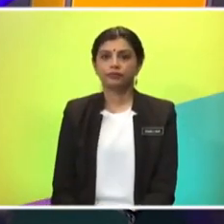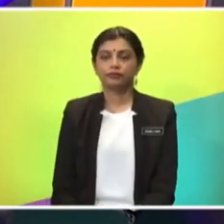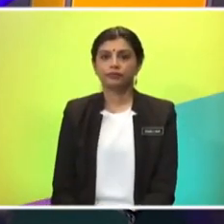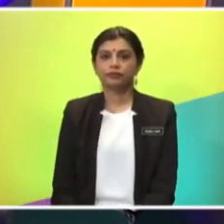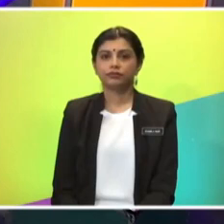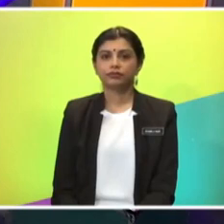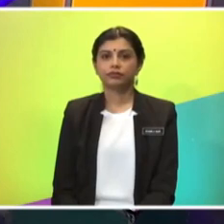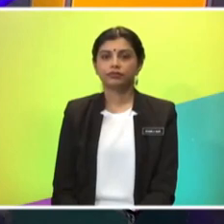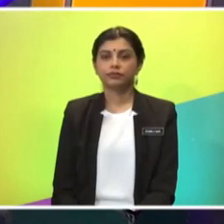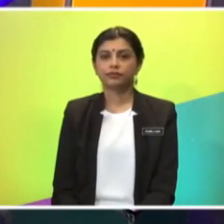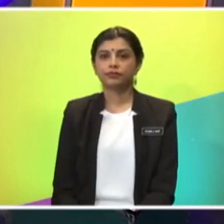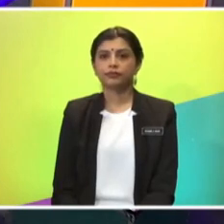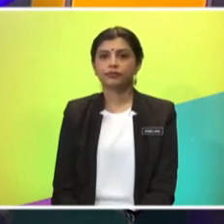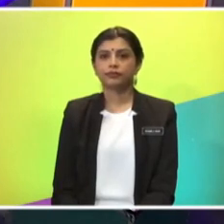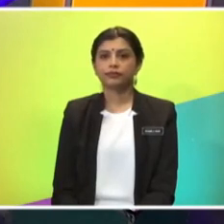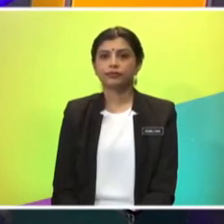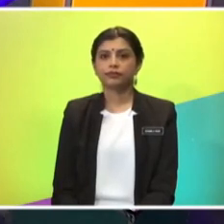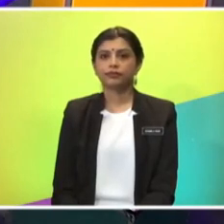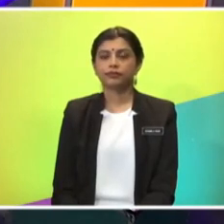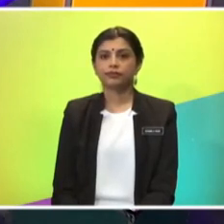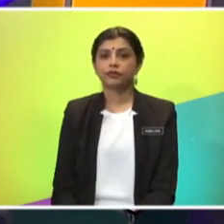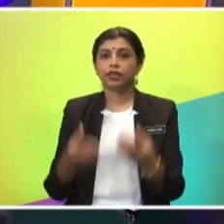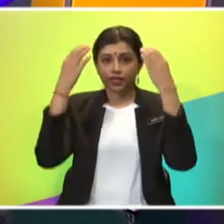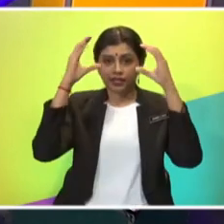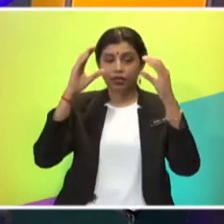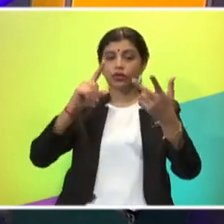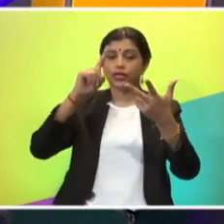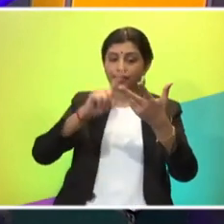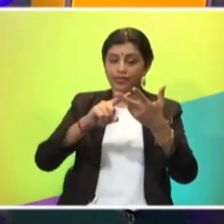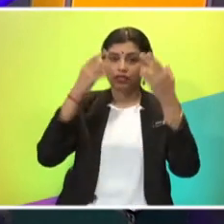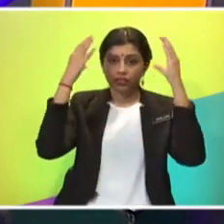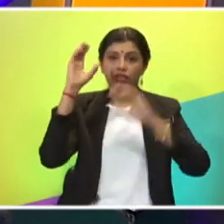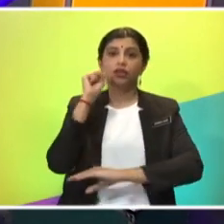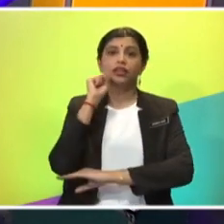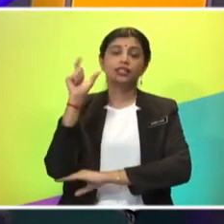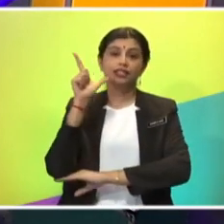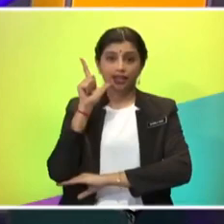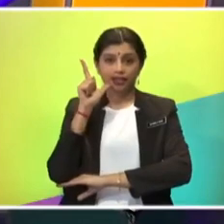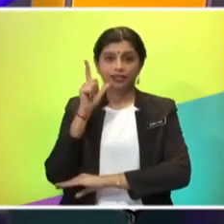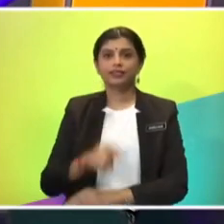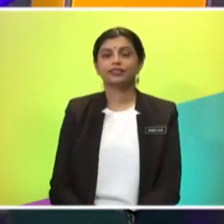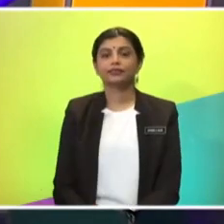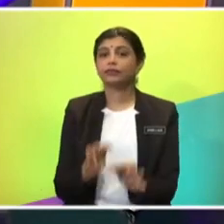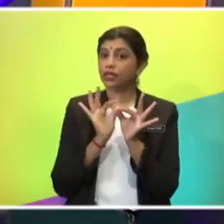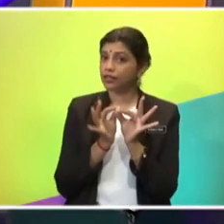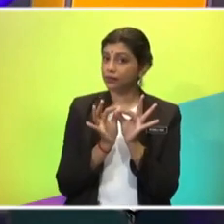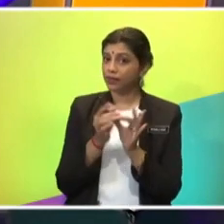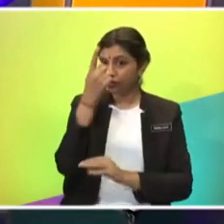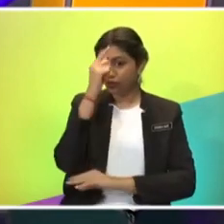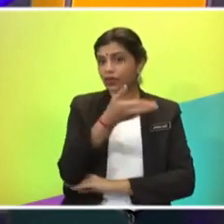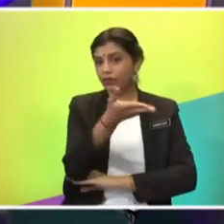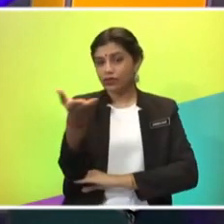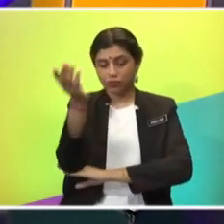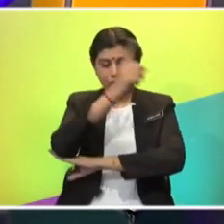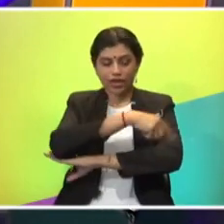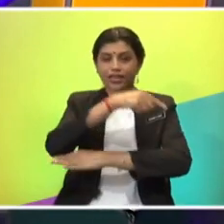yang ketiga. Seperti anda lihat tertera di kaca skrin anda juga, kita ada Cikgu Syamila Nair, anak perempuan Chandran yang menjuru bahasa isyarat